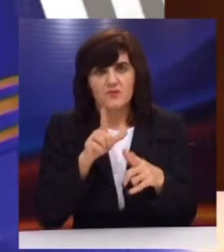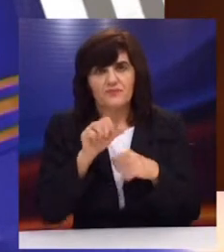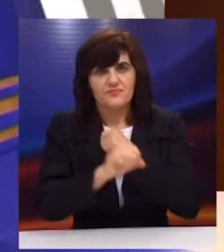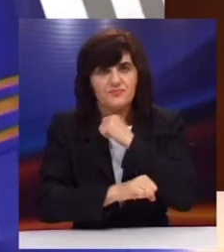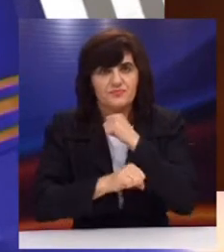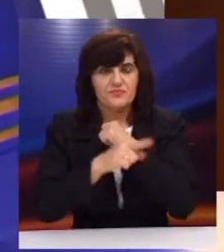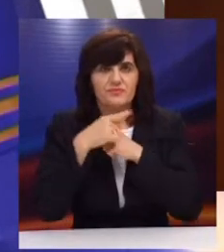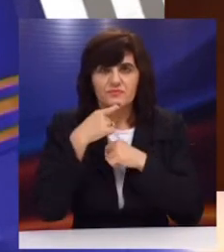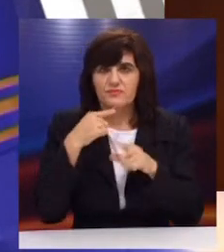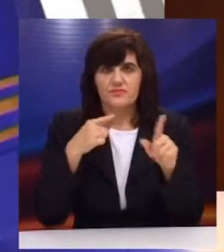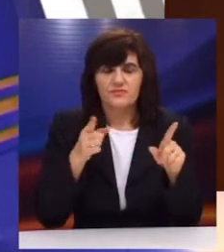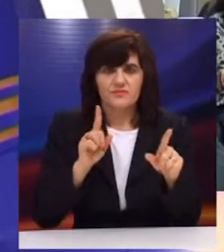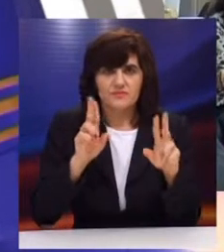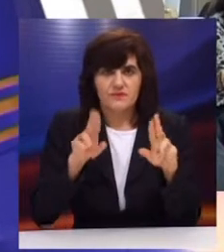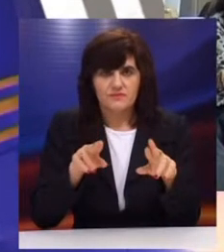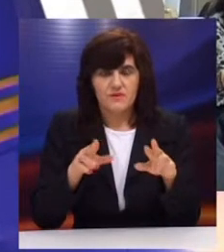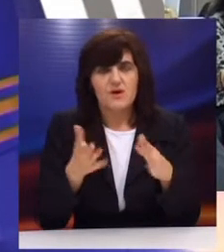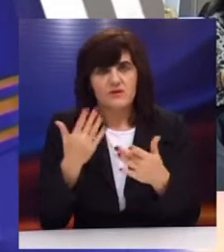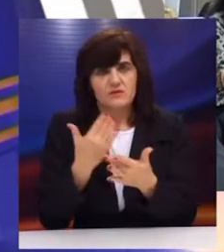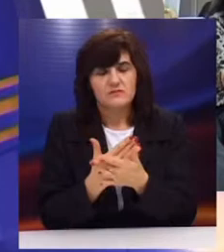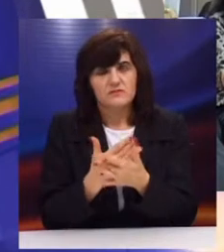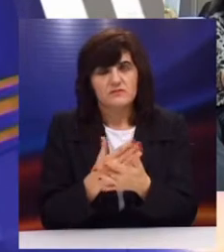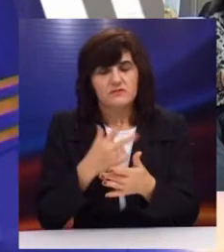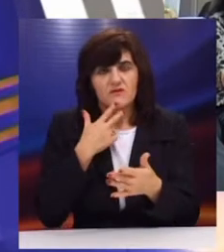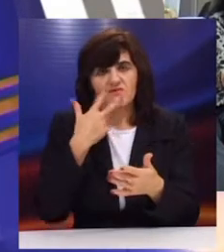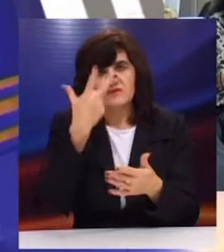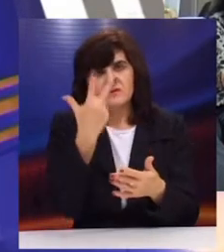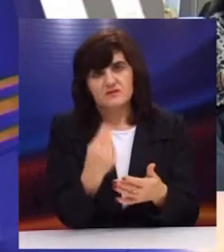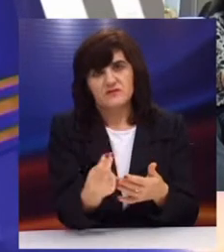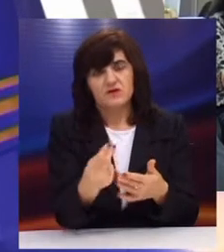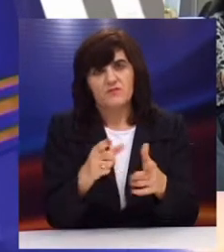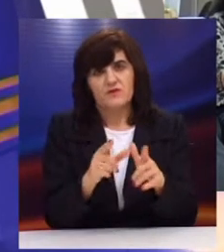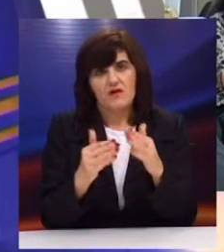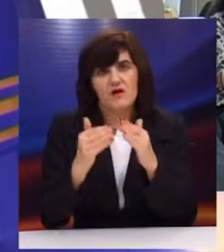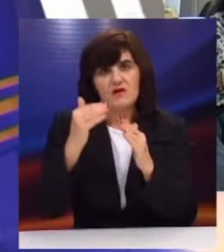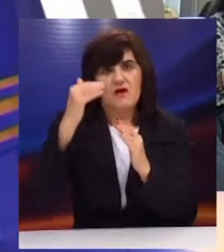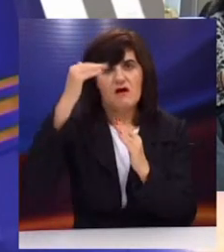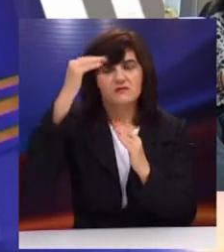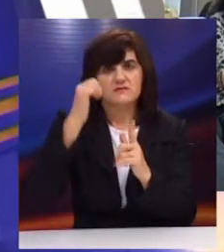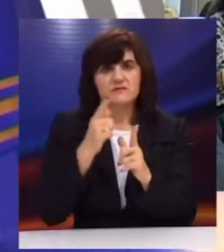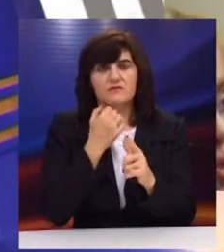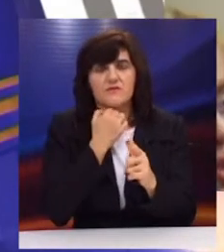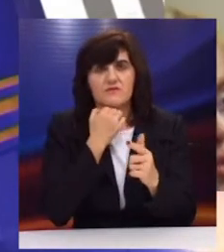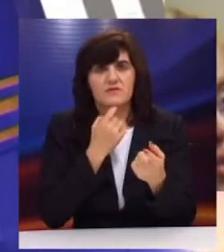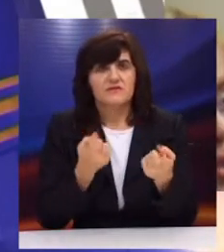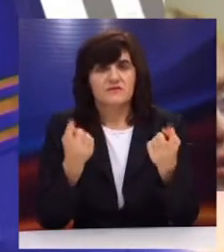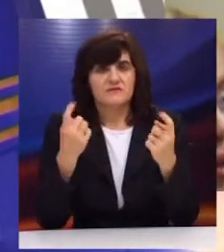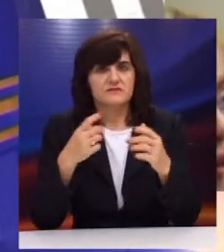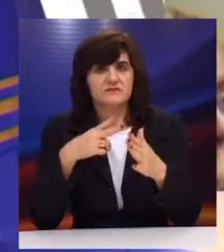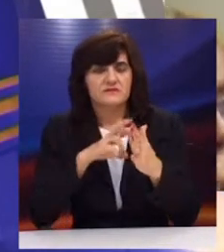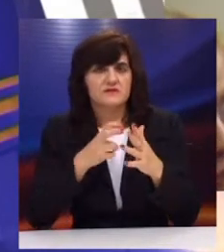institutu kažu da to nije realno, ali je realno da se dostigne trostruko veći rast poljoprivredne proizvodnje sa